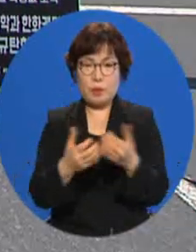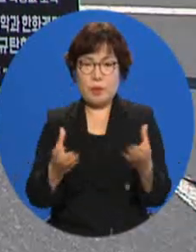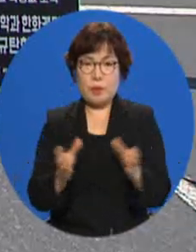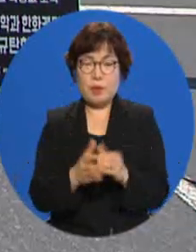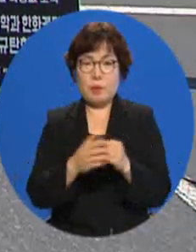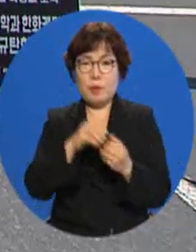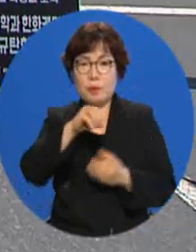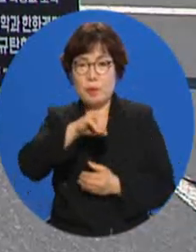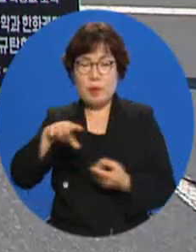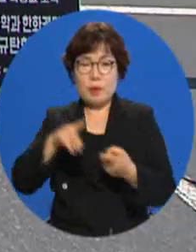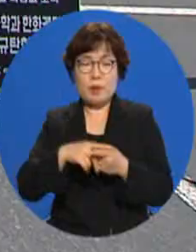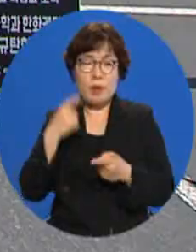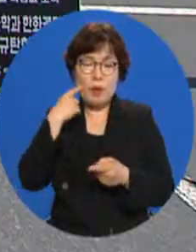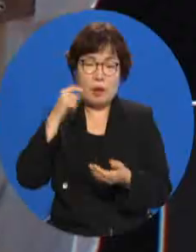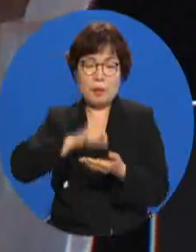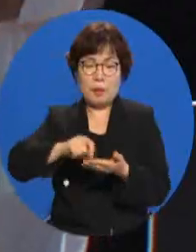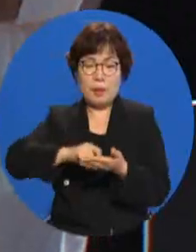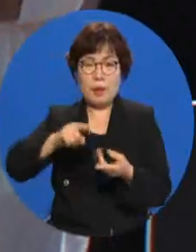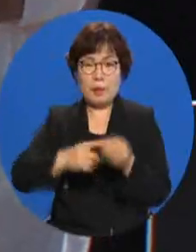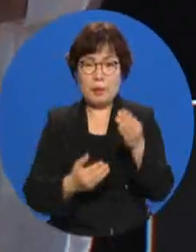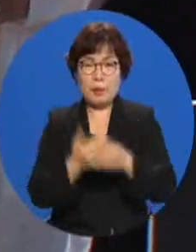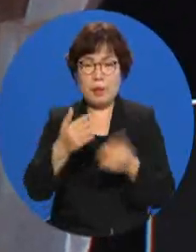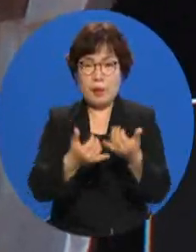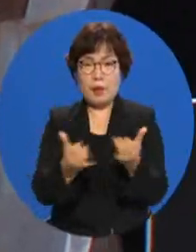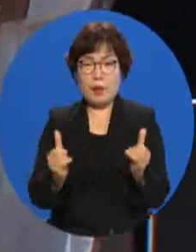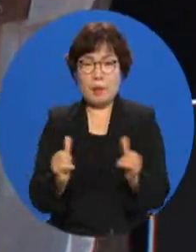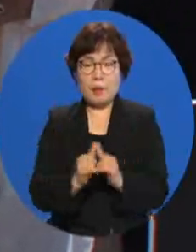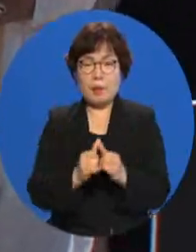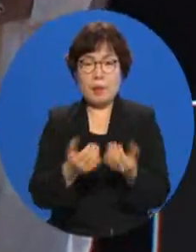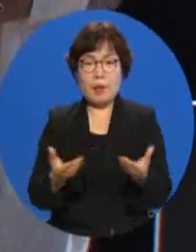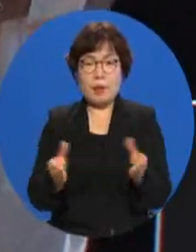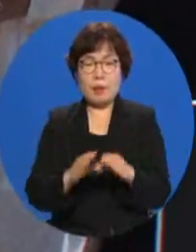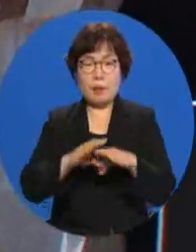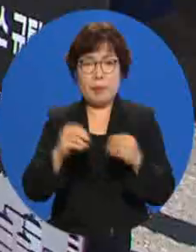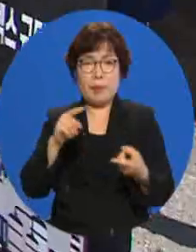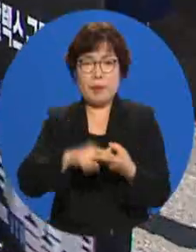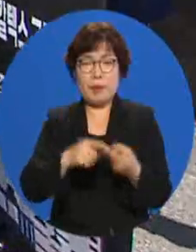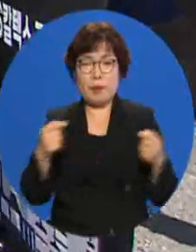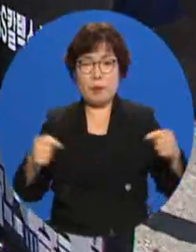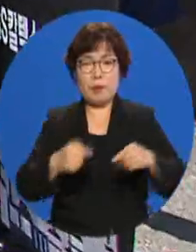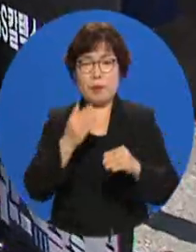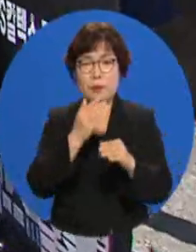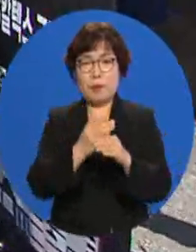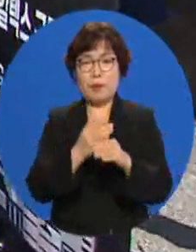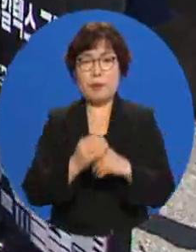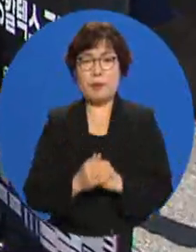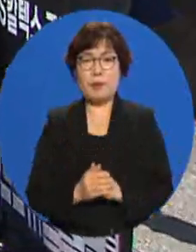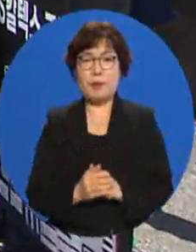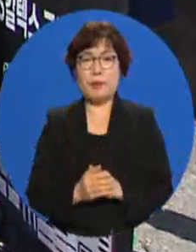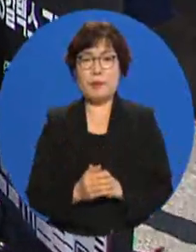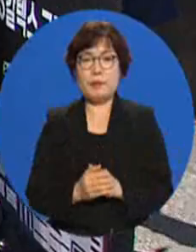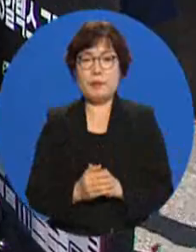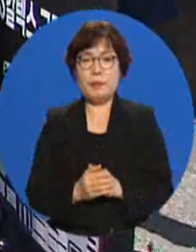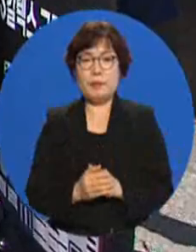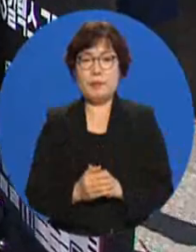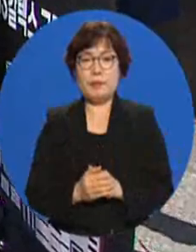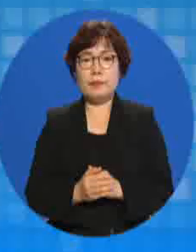이번 배출농도 조작 사태에 대한 공동 대응 방안을 논의하고 있습니다. MBC 뉴스 문형철입니다.